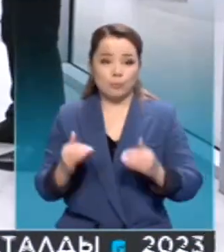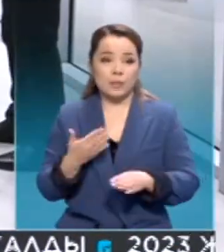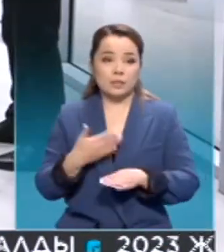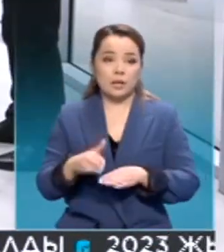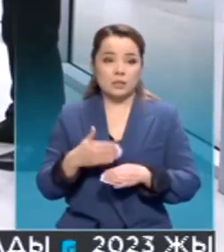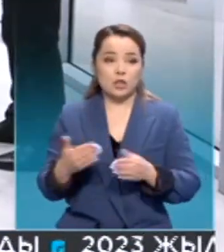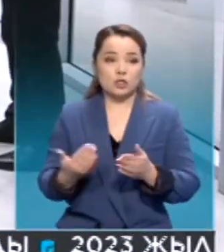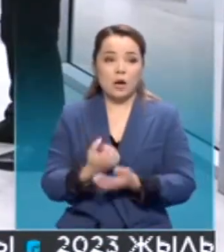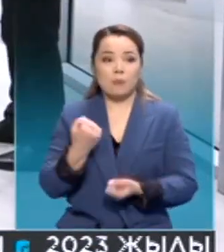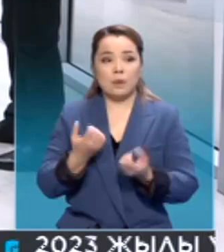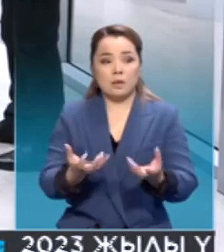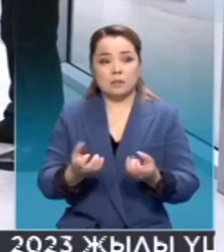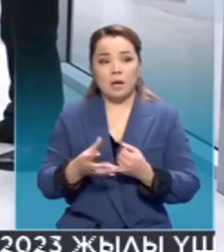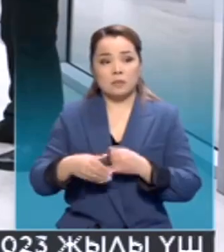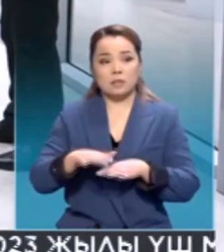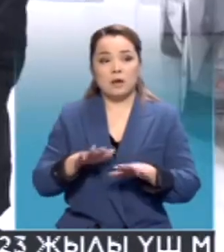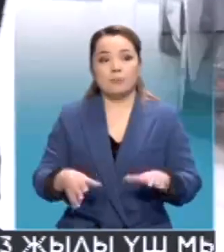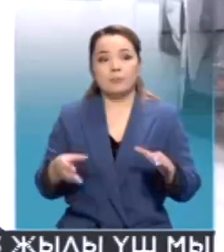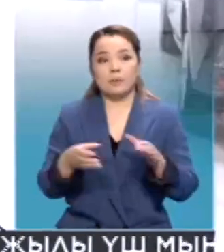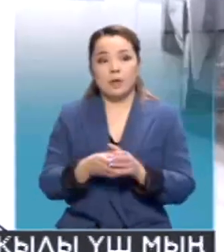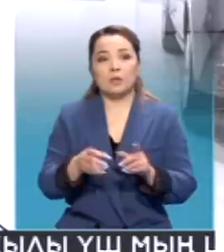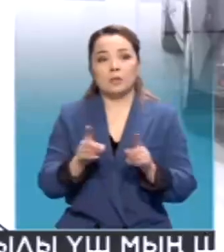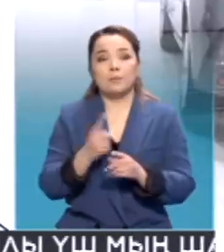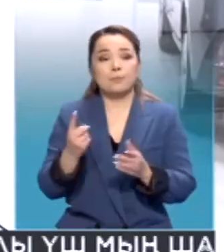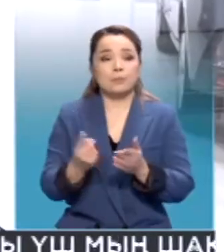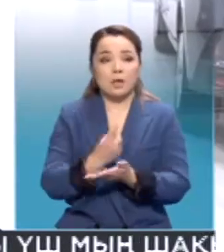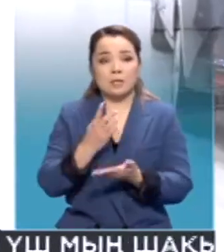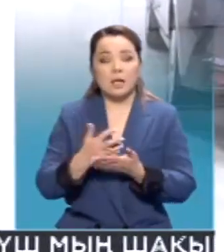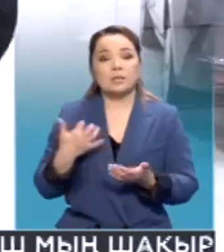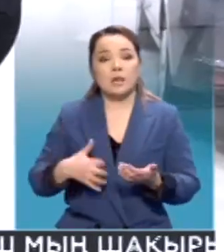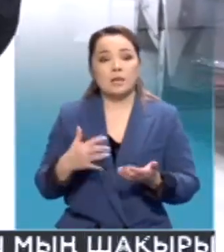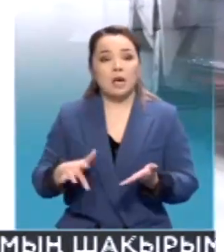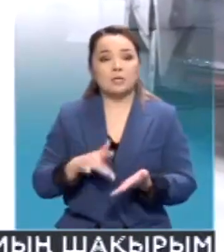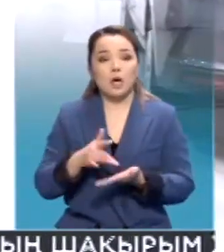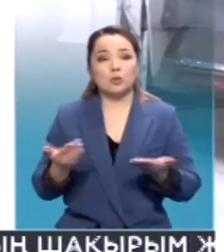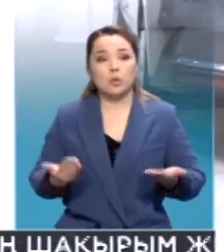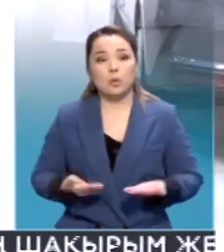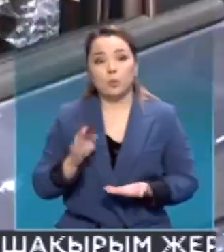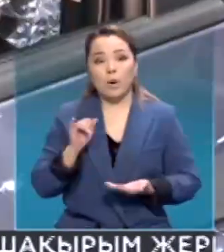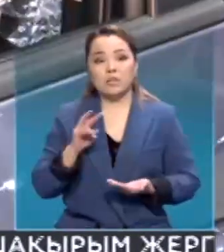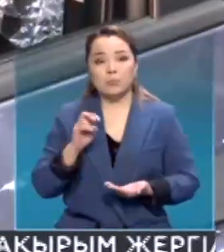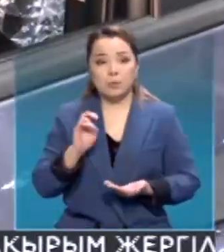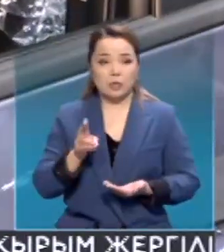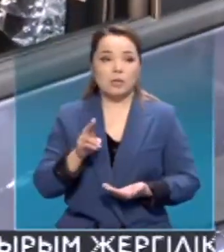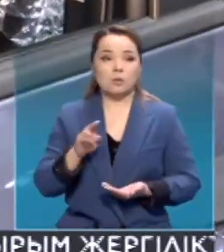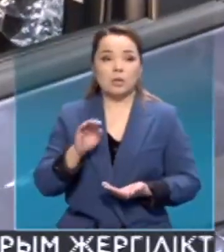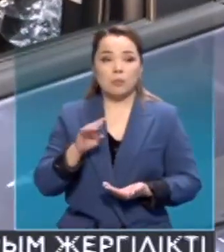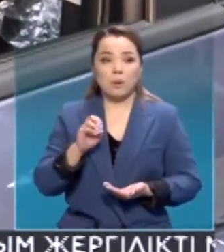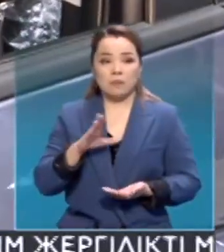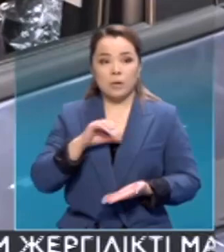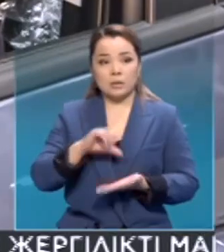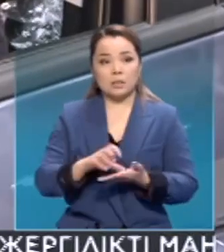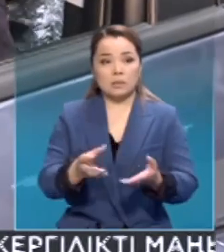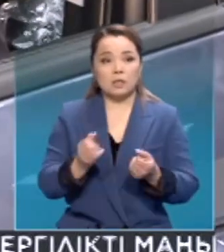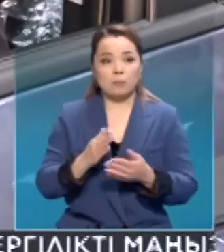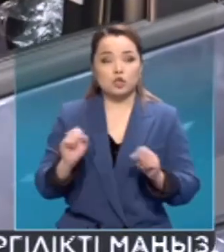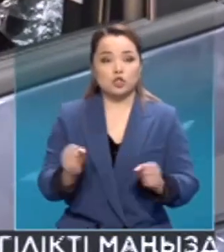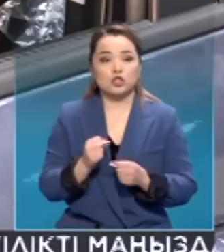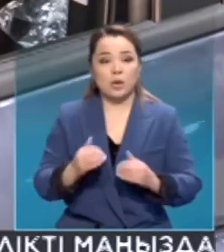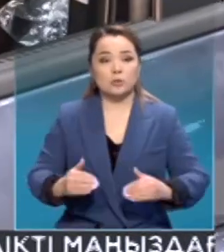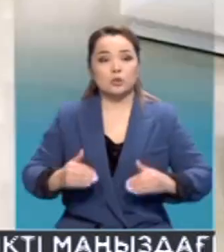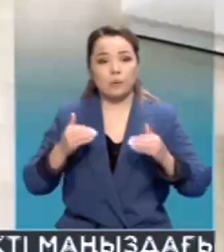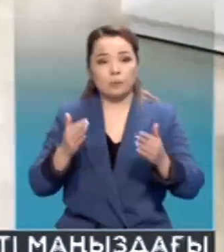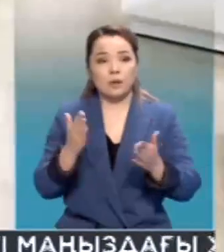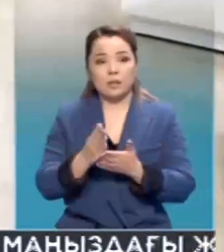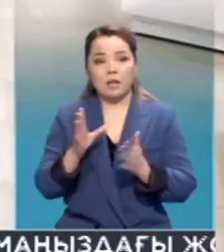жаңа темір тұлпарға аймақта алғашқылардың бірі болып, Тараз қаласының тұрғыны Қуанышбек Қырықбаев қол жеткізді. Ол жылдамдығы жоғары